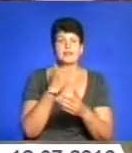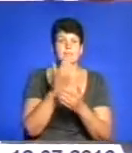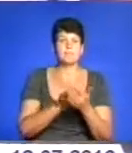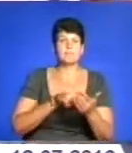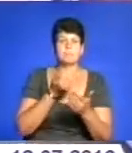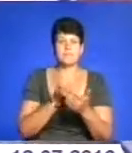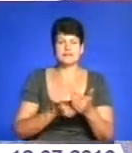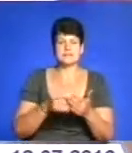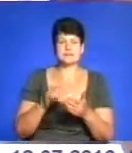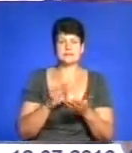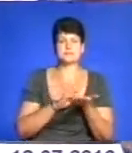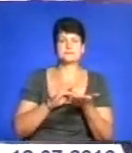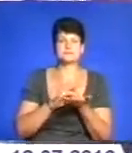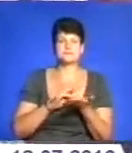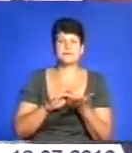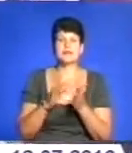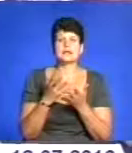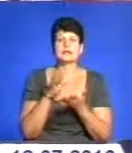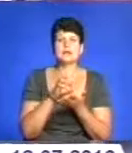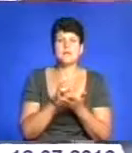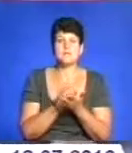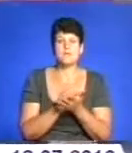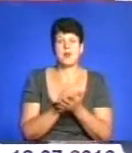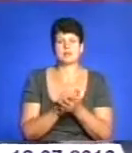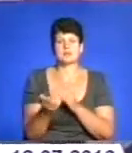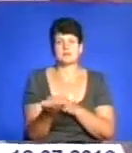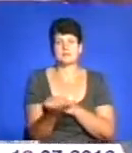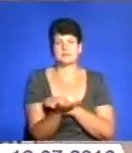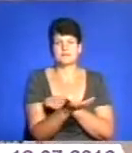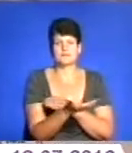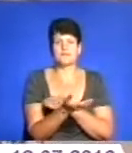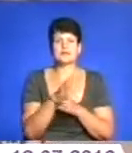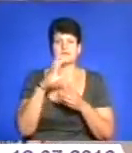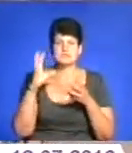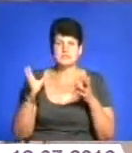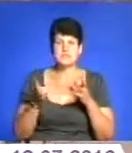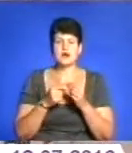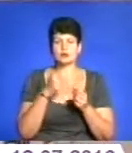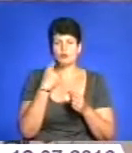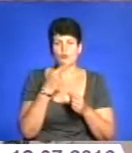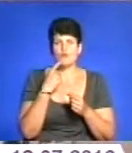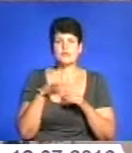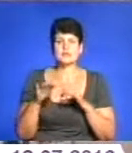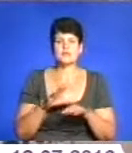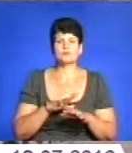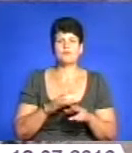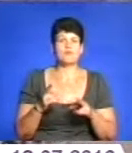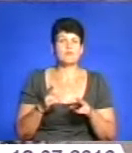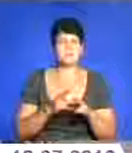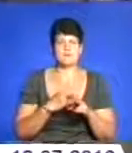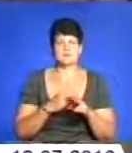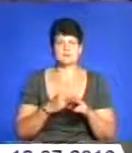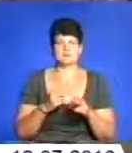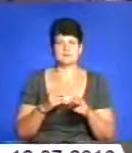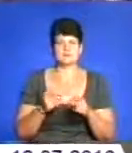особами ромської національності, які займалися під час прощі жебрацтвом. В загальному, каже Руслан Балик, захід відбувся без суттєвих